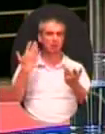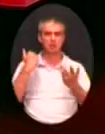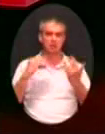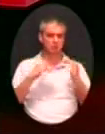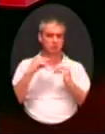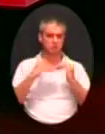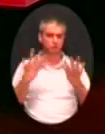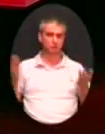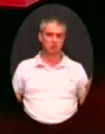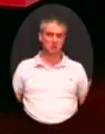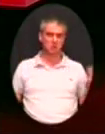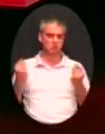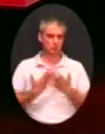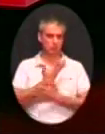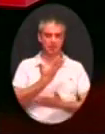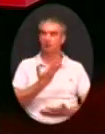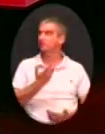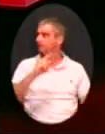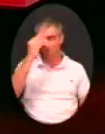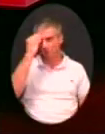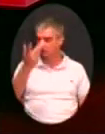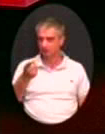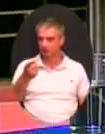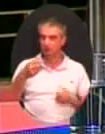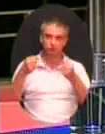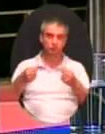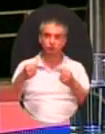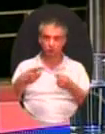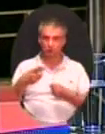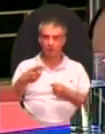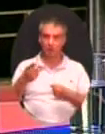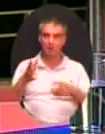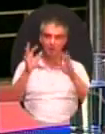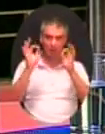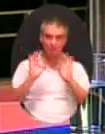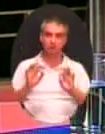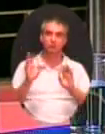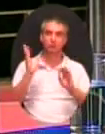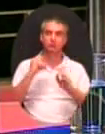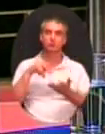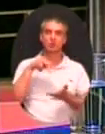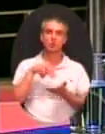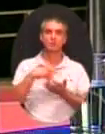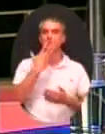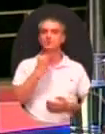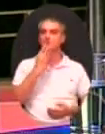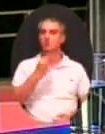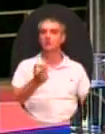במשוואה מתישהו. זה משהו חדש. אבל את לא זוכרת גם ששוק מחנה יהודה, בחנויות היו עומדים יהודים,